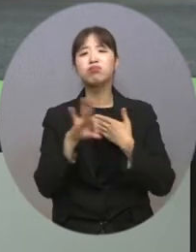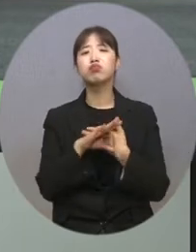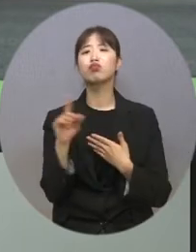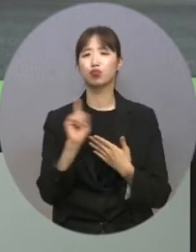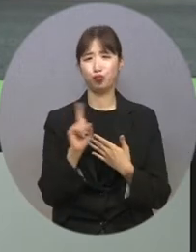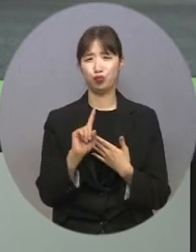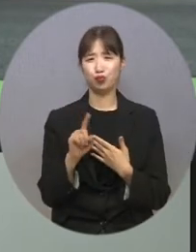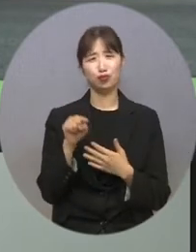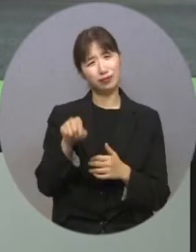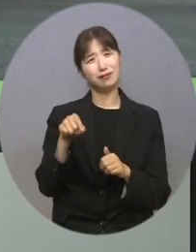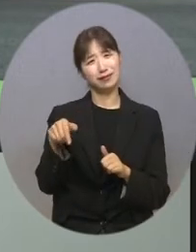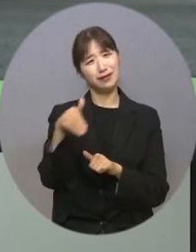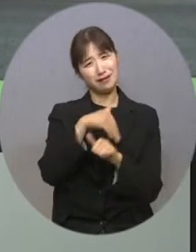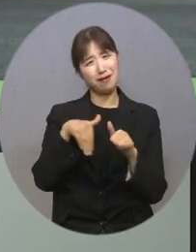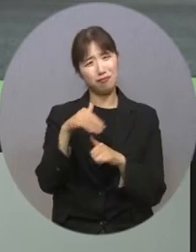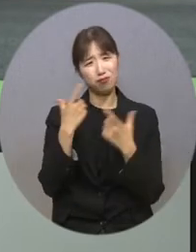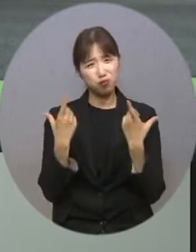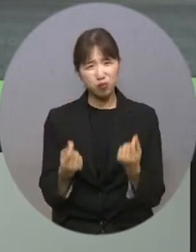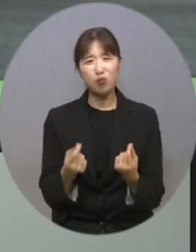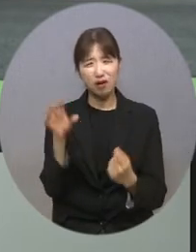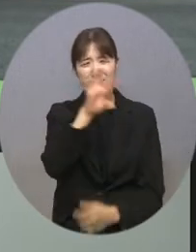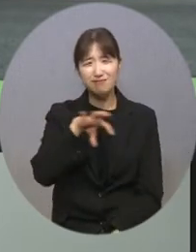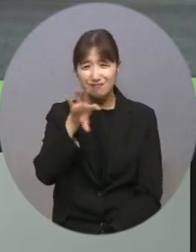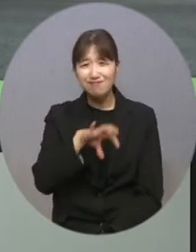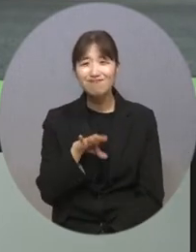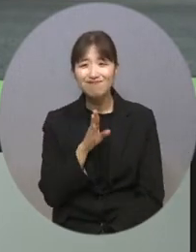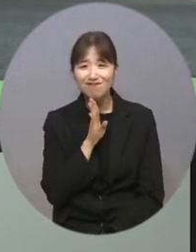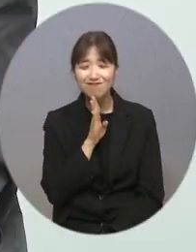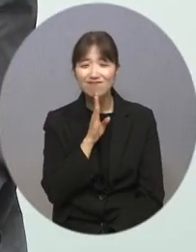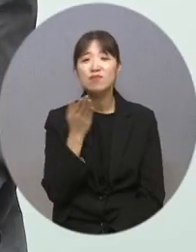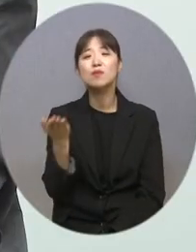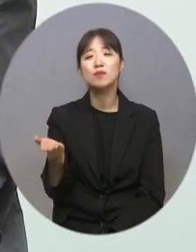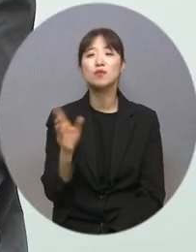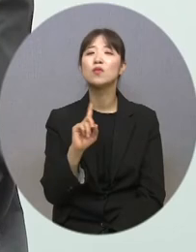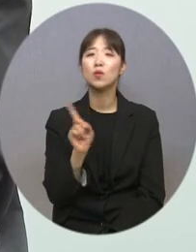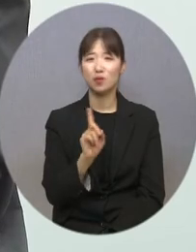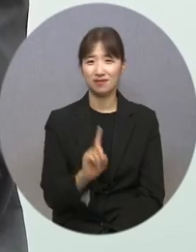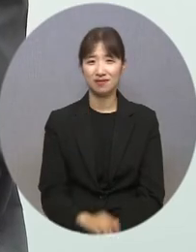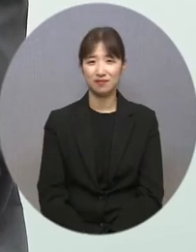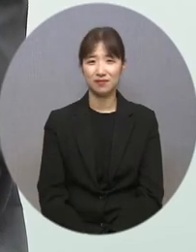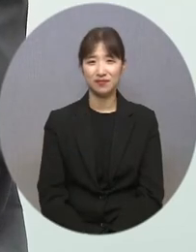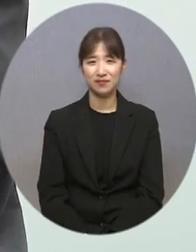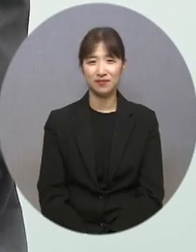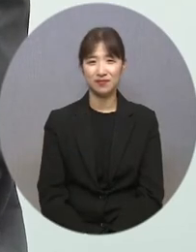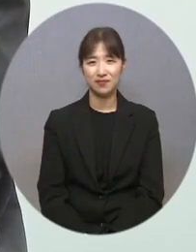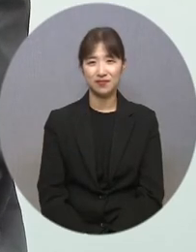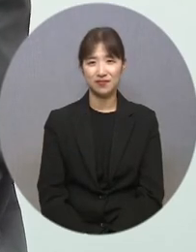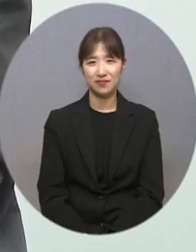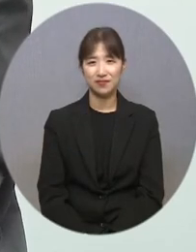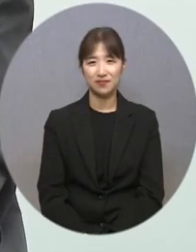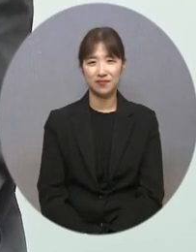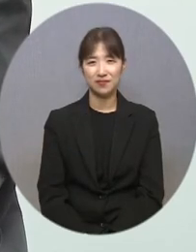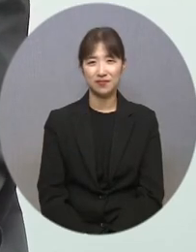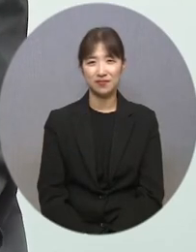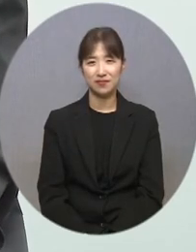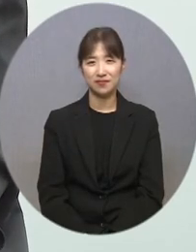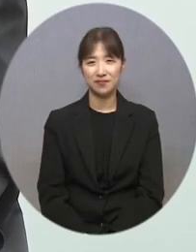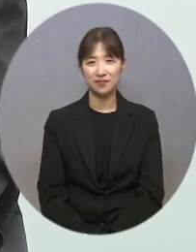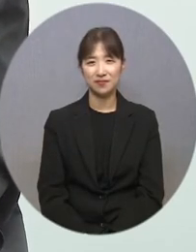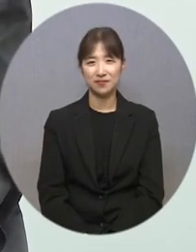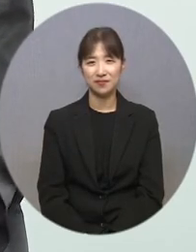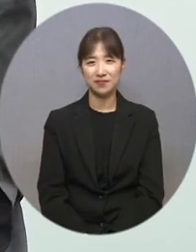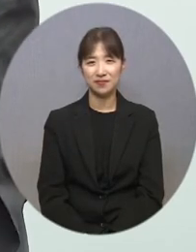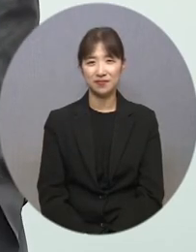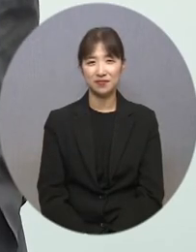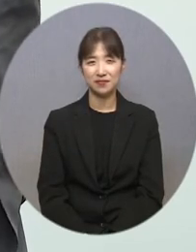뭐 똑같은 상황에 있을 것 같아요 어떠세요 제약 생활하시는 동은 어떠셨어요 아